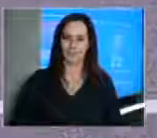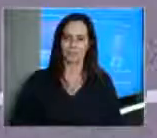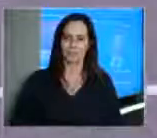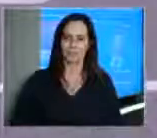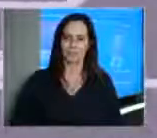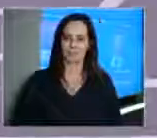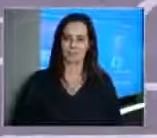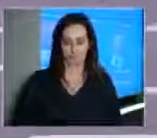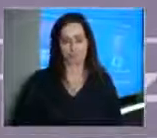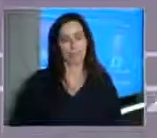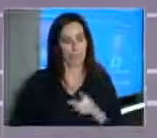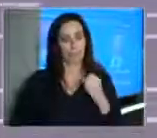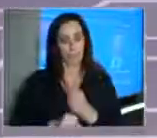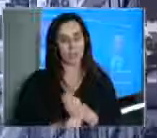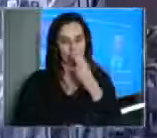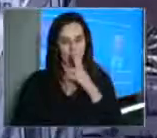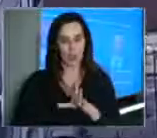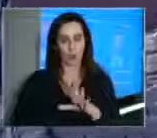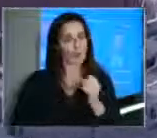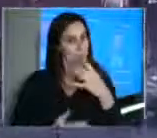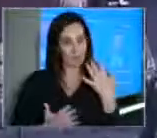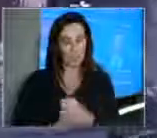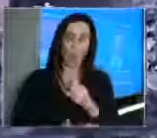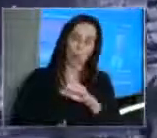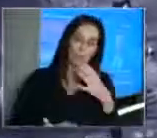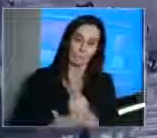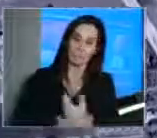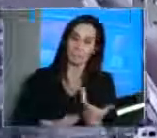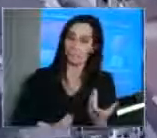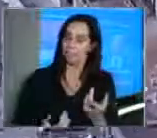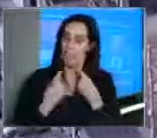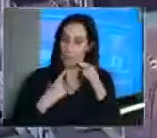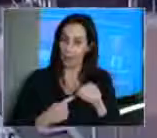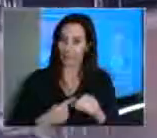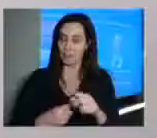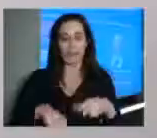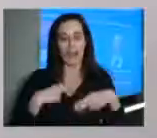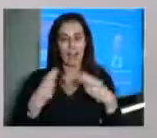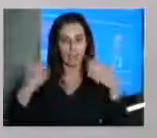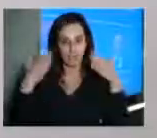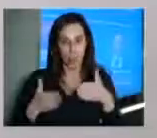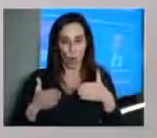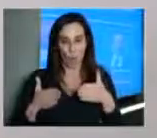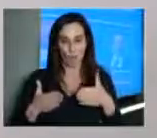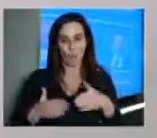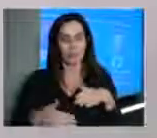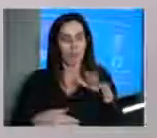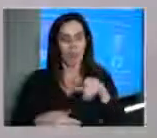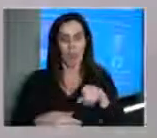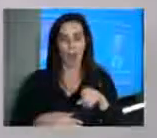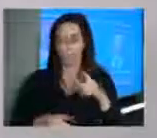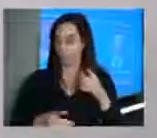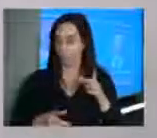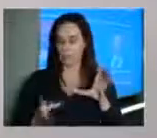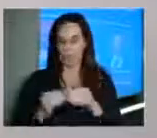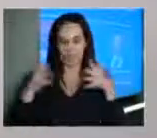אז לפחות בגזרה הזאת הם עושים את הניסיונות, אם הם הצליחו או לא הצליחו לעורר את השיח ולהחזיר את הפוקוס אליהם, גם מול